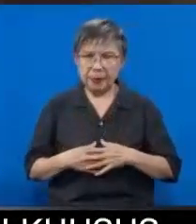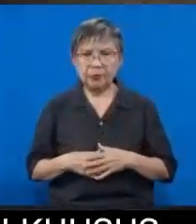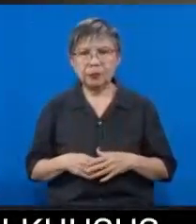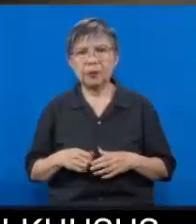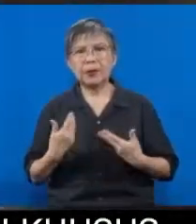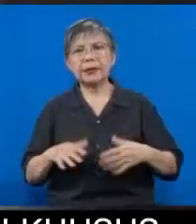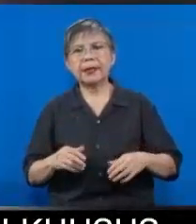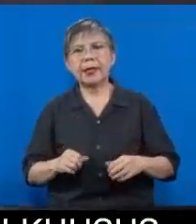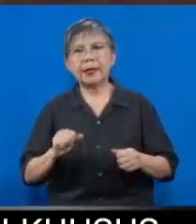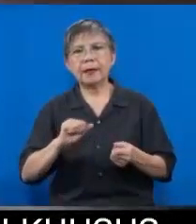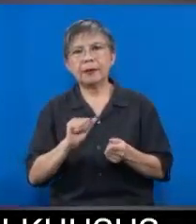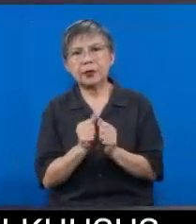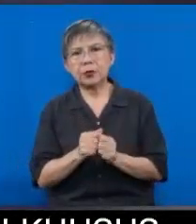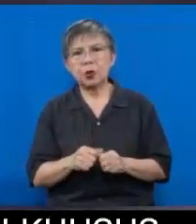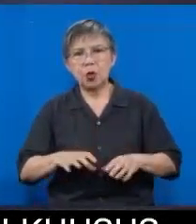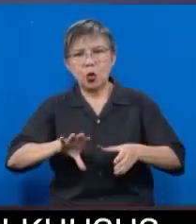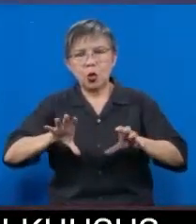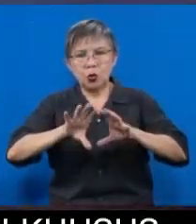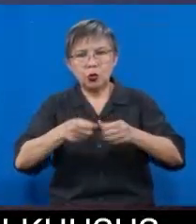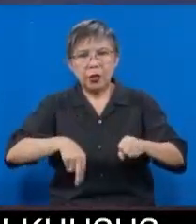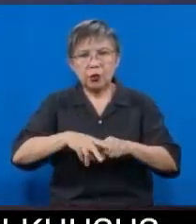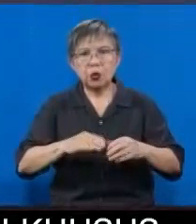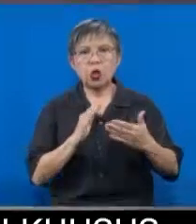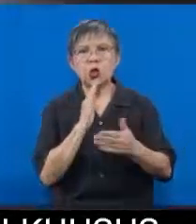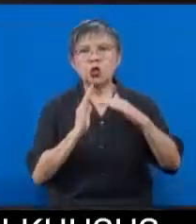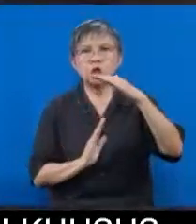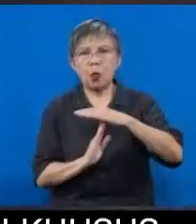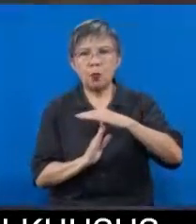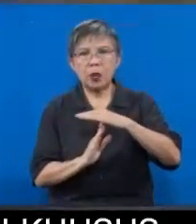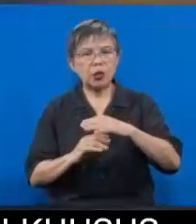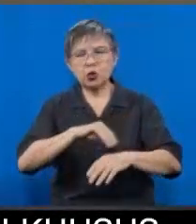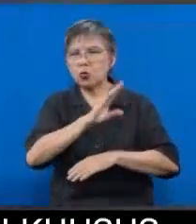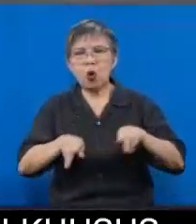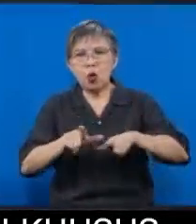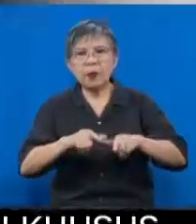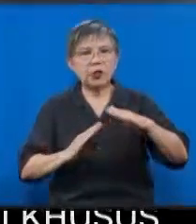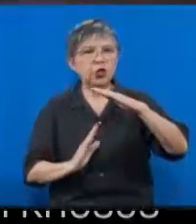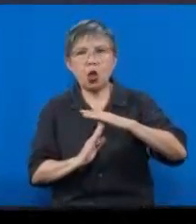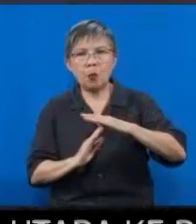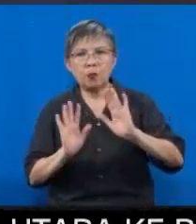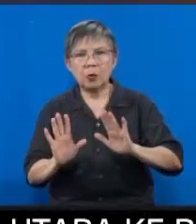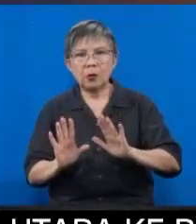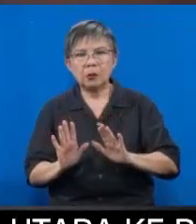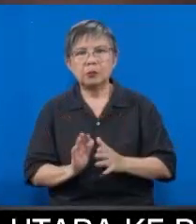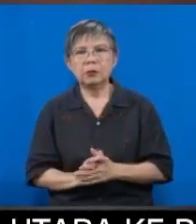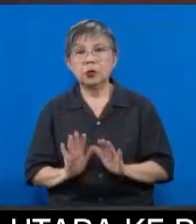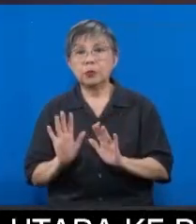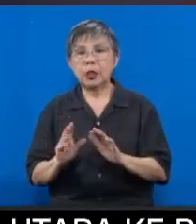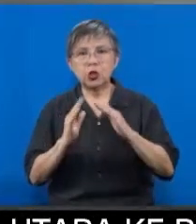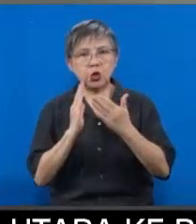tragedi Kanjuruhan, dunia sepak bola Indonesia berhenti, usai seluruh kompetisi dilarang sementara hingga waktu yang belum